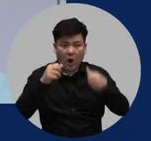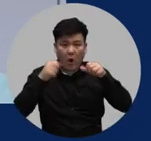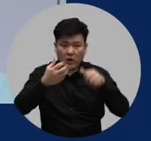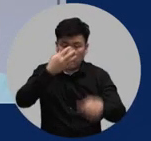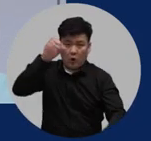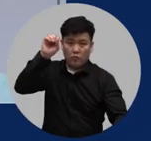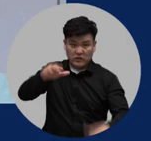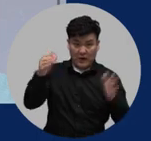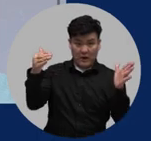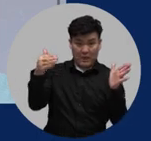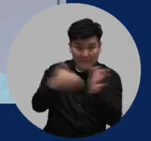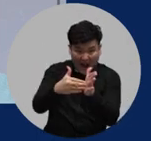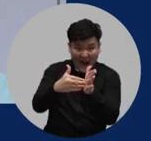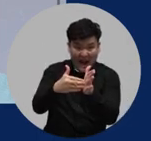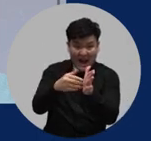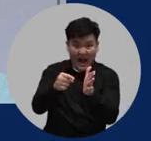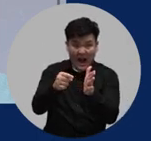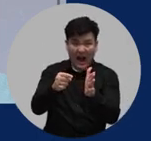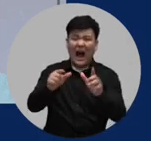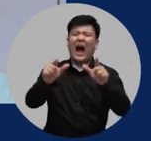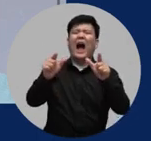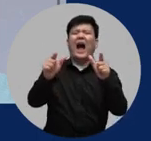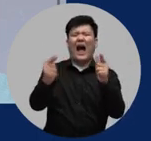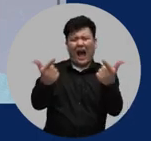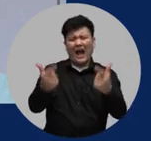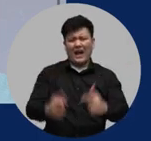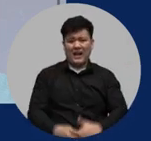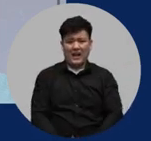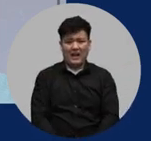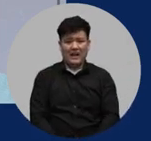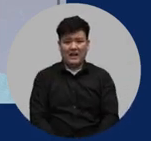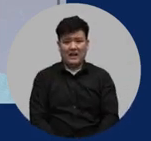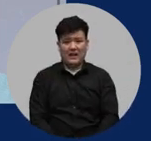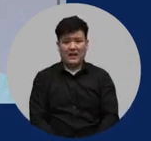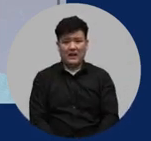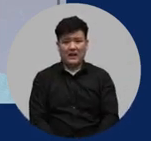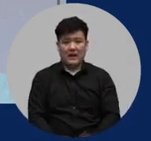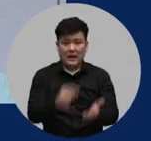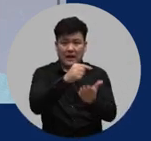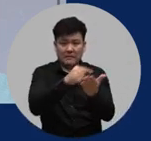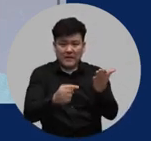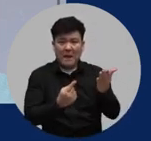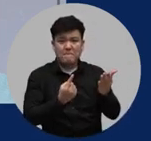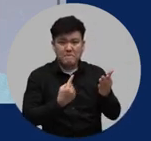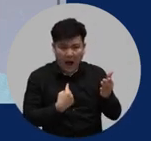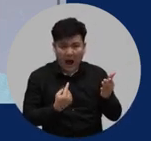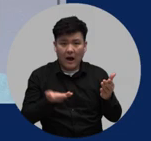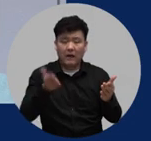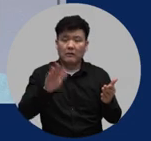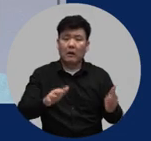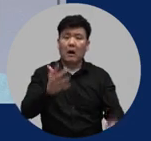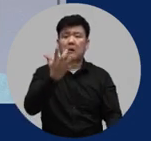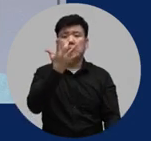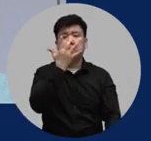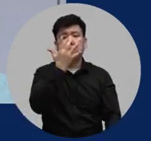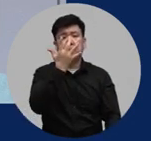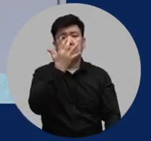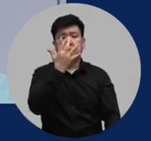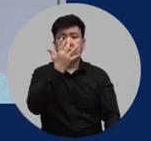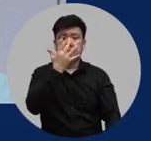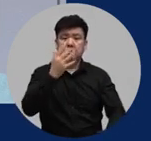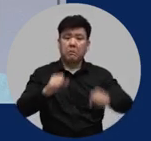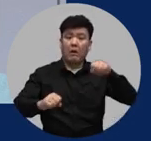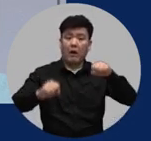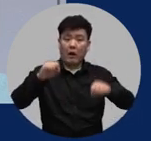성희롱은 무시해버리면 그만이다. 아닙니다. 피해를 입고도 아무 일 없었던 것처럼